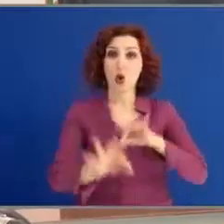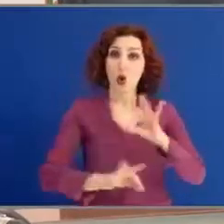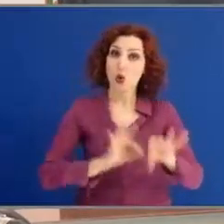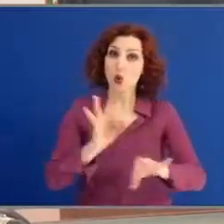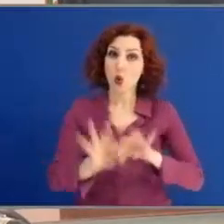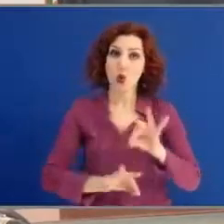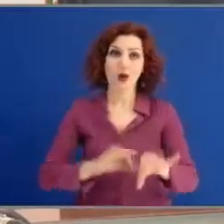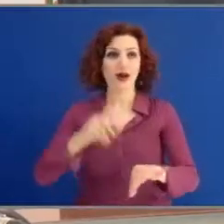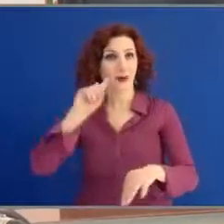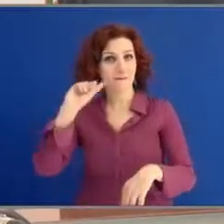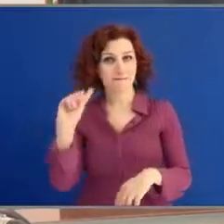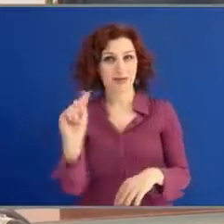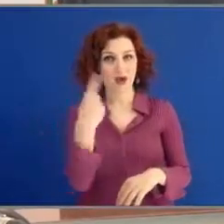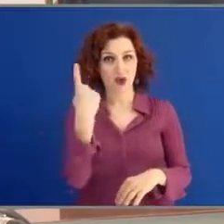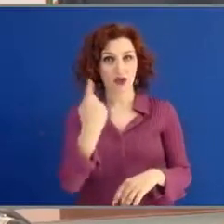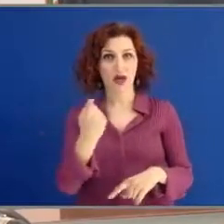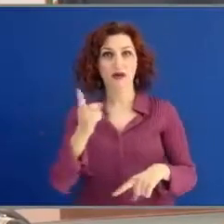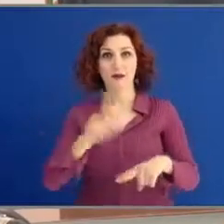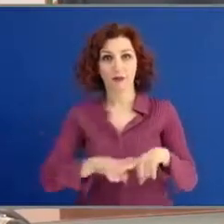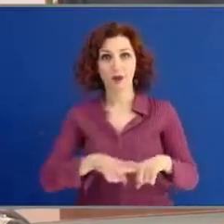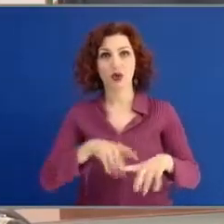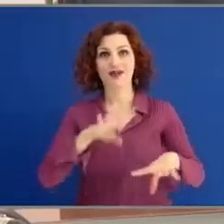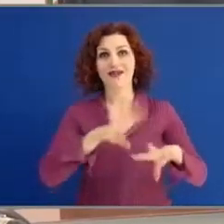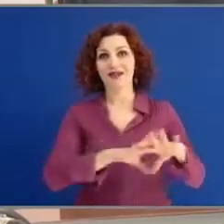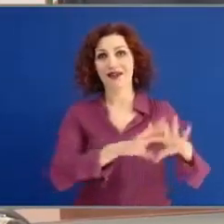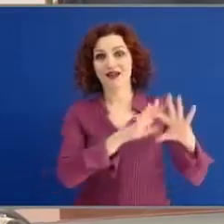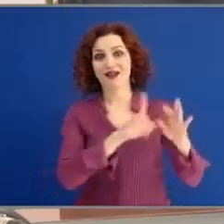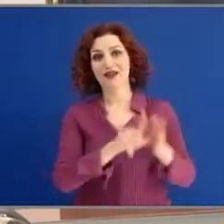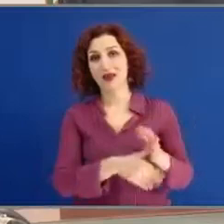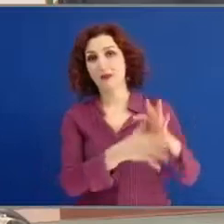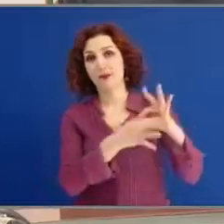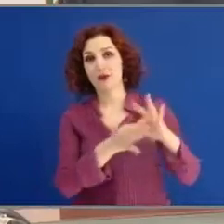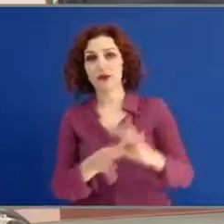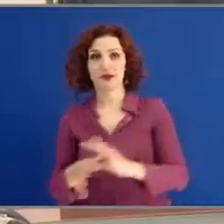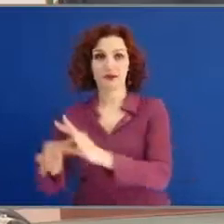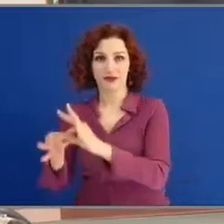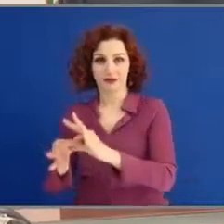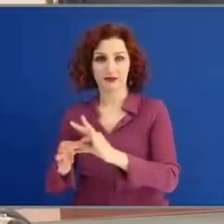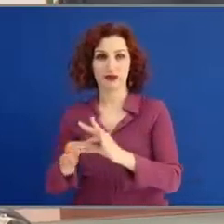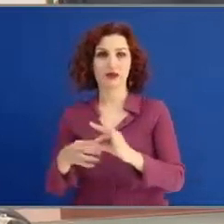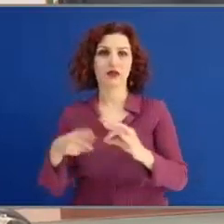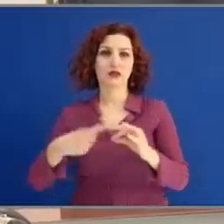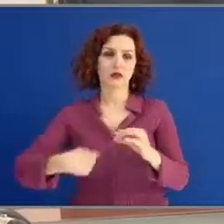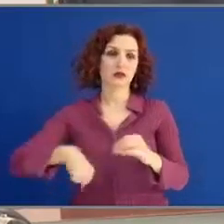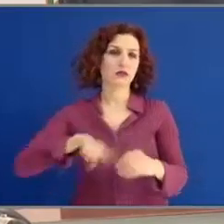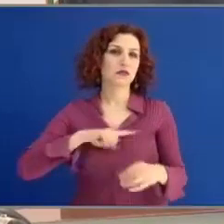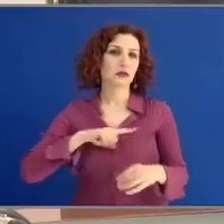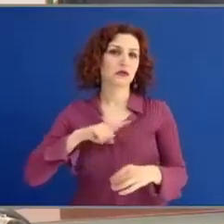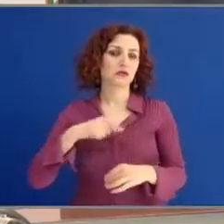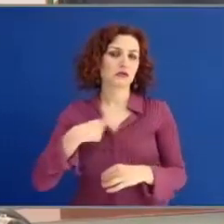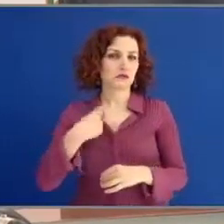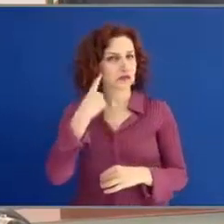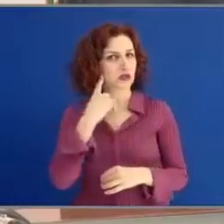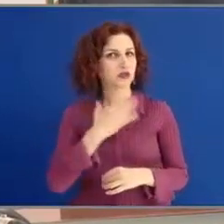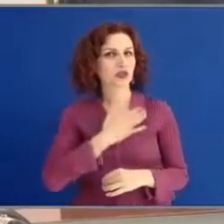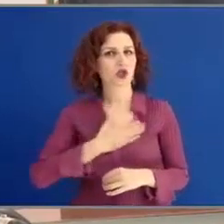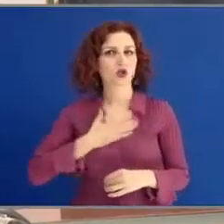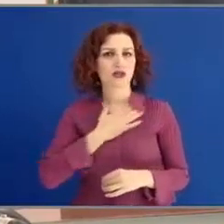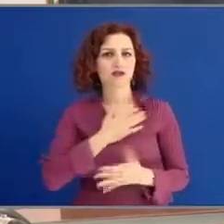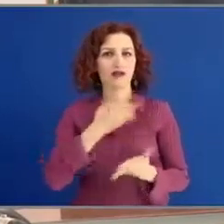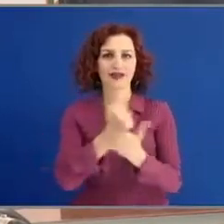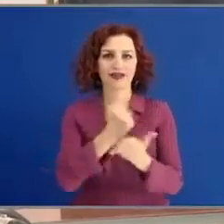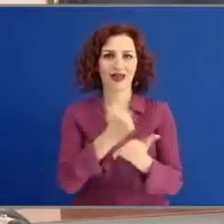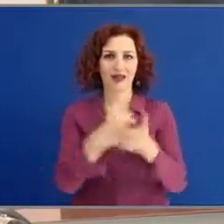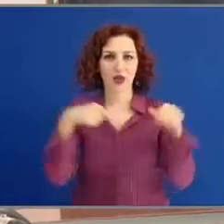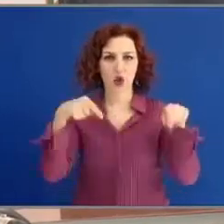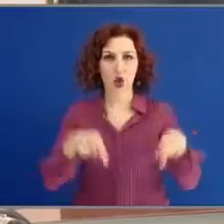quanto riguarda la rete tempo dipendente. Per cui siamo particolarmente soddisfatti della firma del decreto odierno, che è